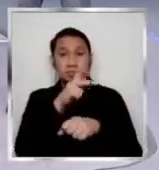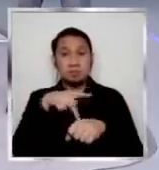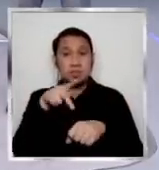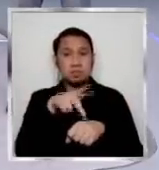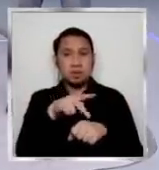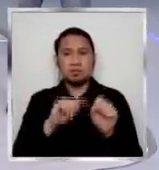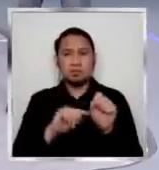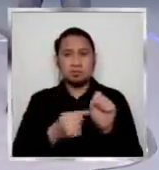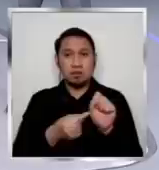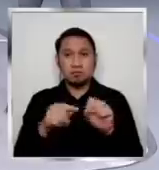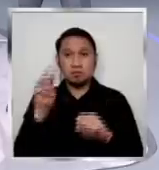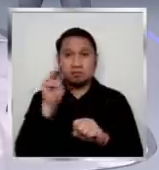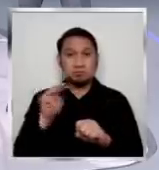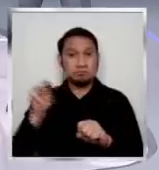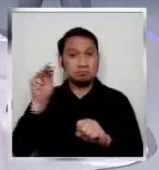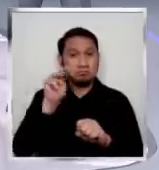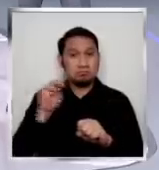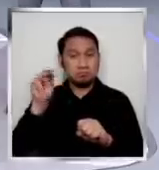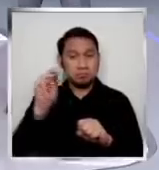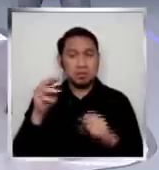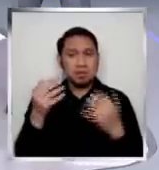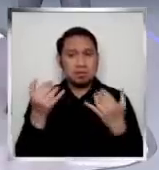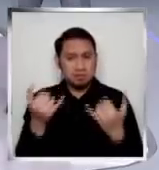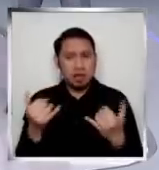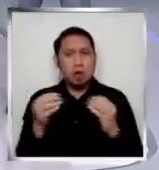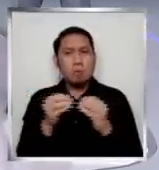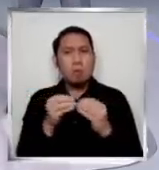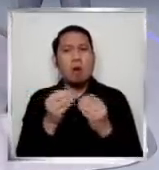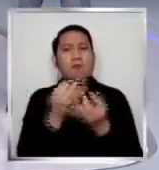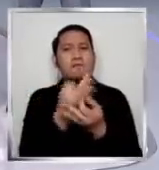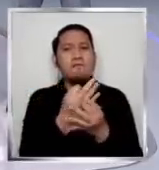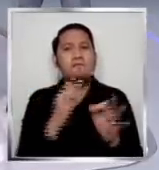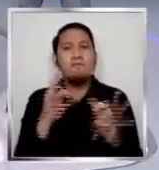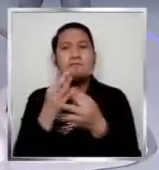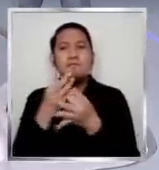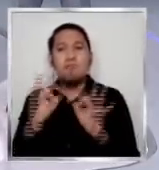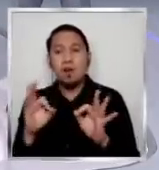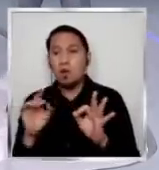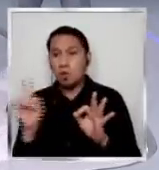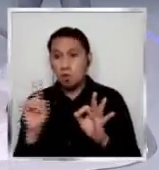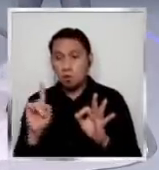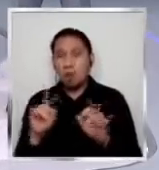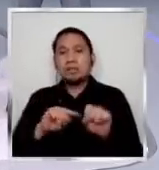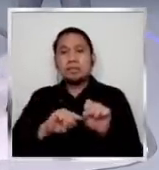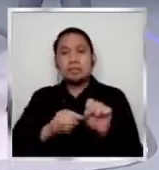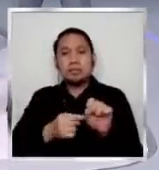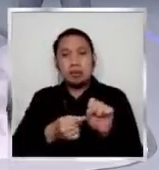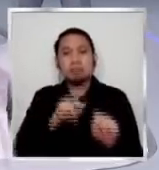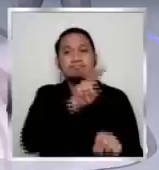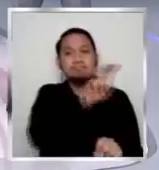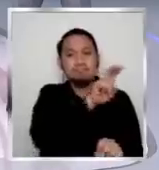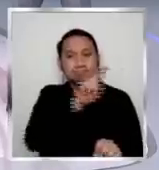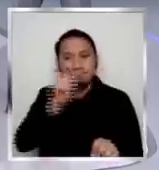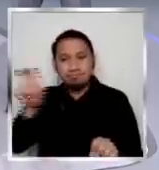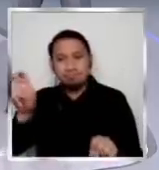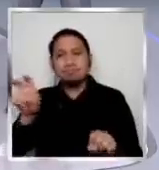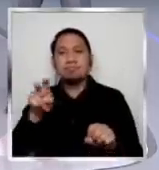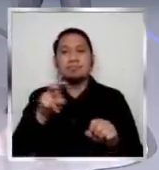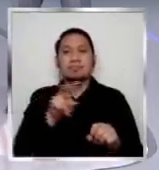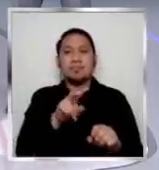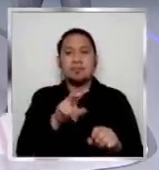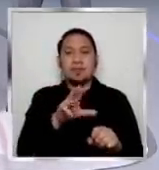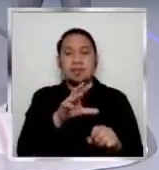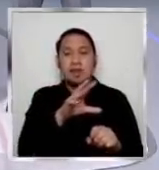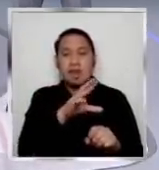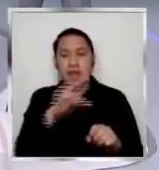At kasabay ng mas maluwag na quarantine, ang pagpasada na rin ng MRT, LRT,